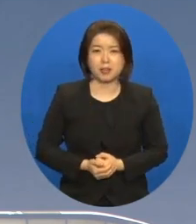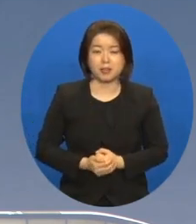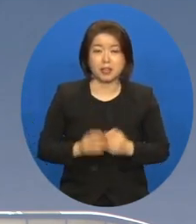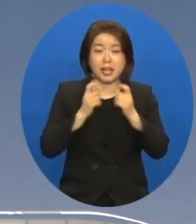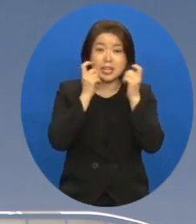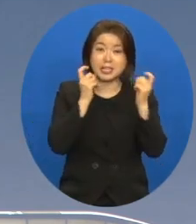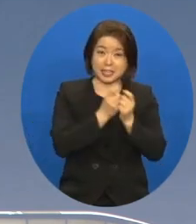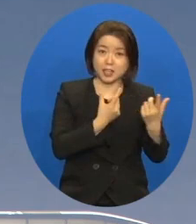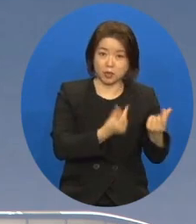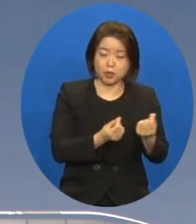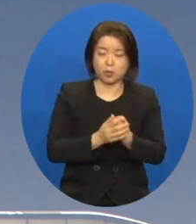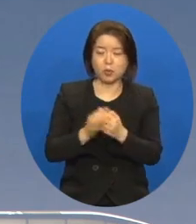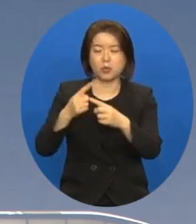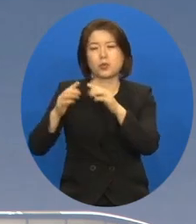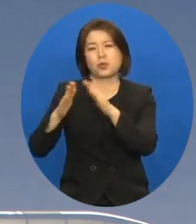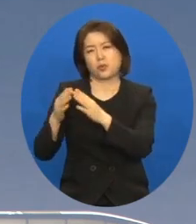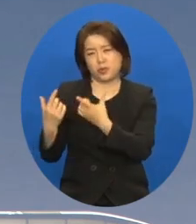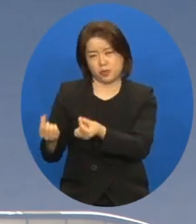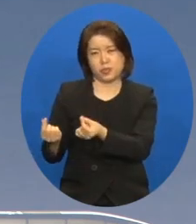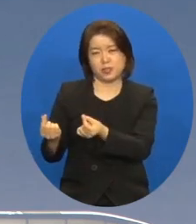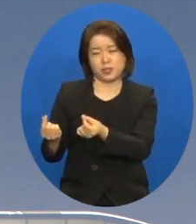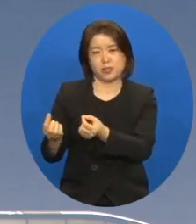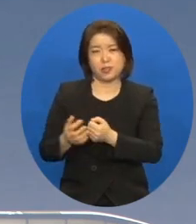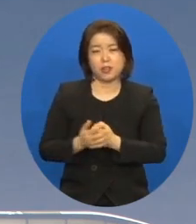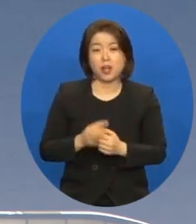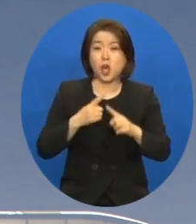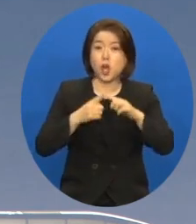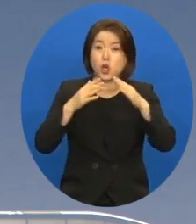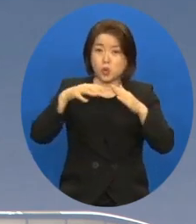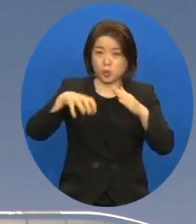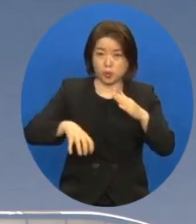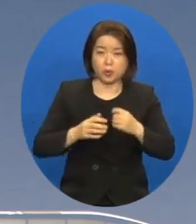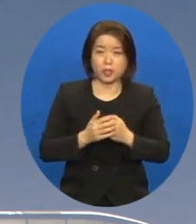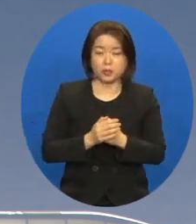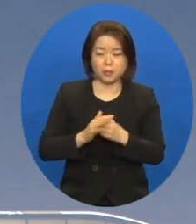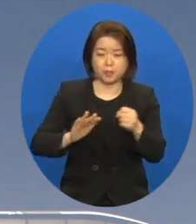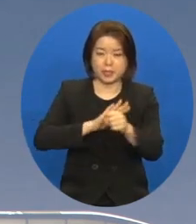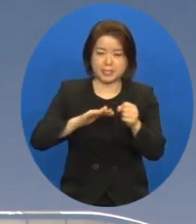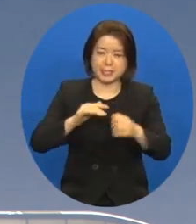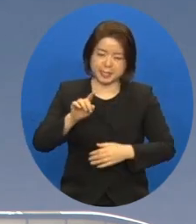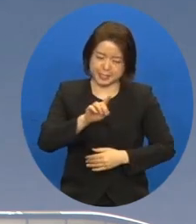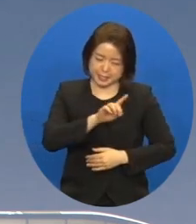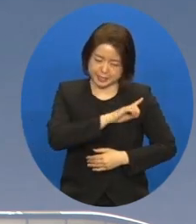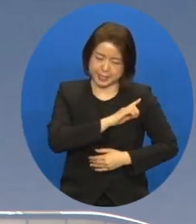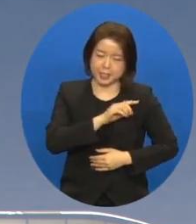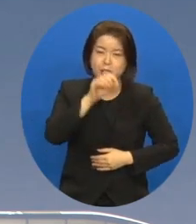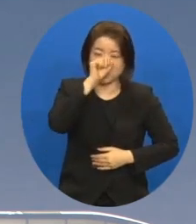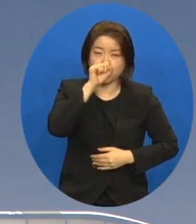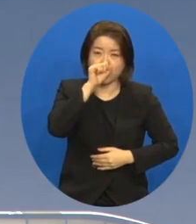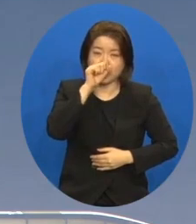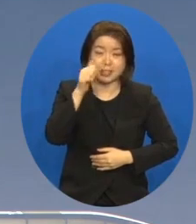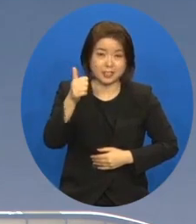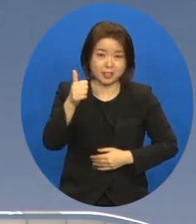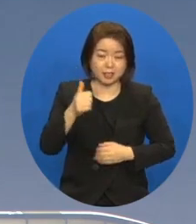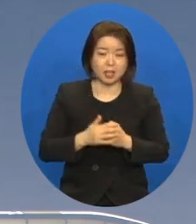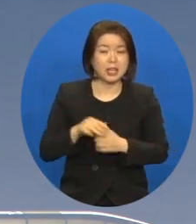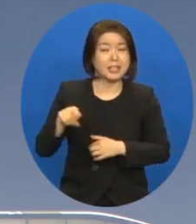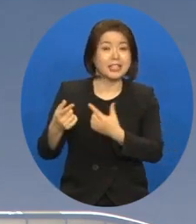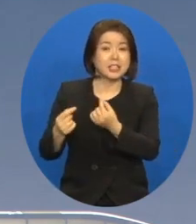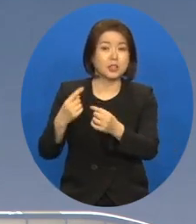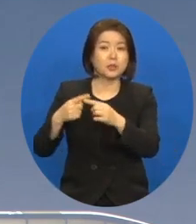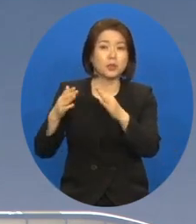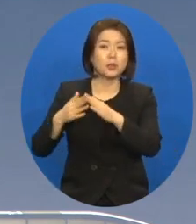개인도 그렇지만 교회도 그렇습니다. 교회도 사랑이 제일이다 그런 교회가 되어야